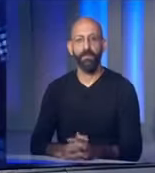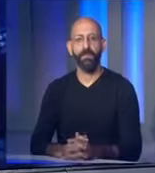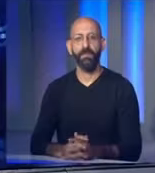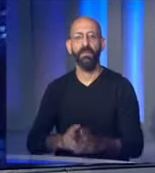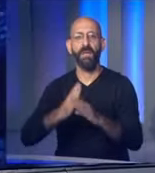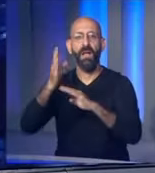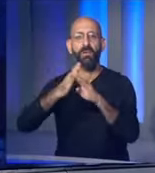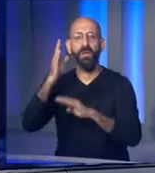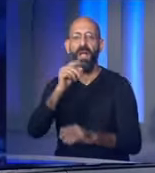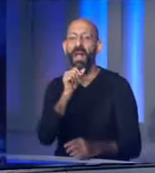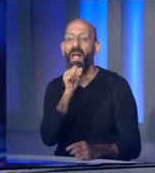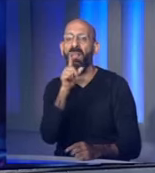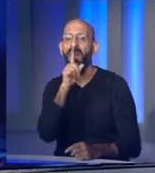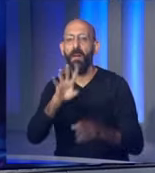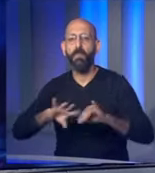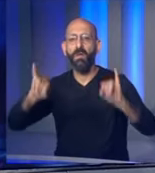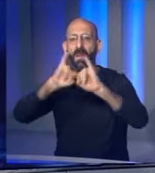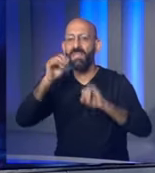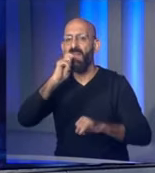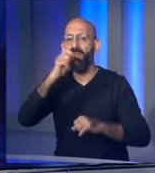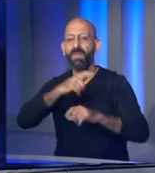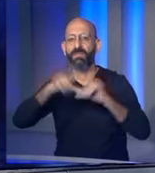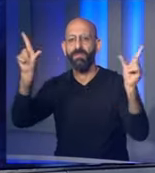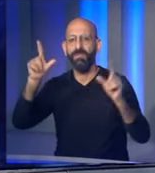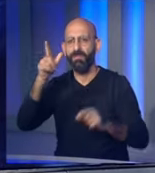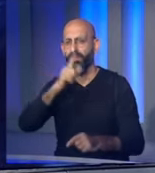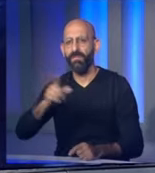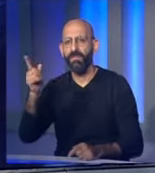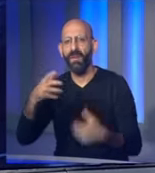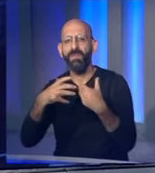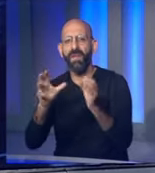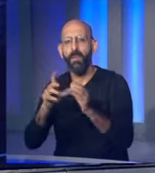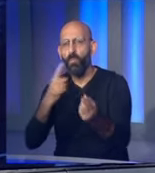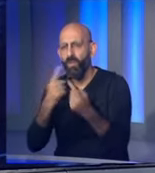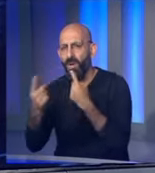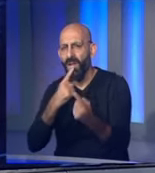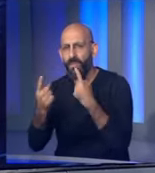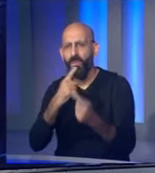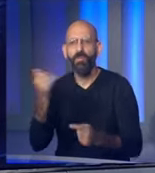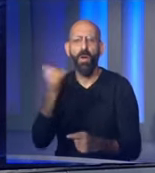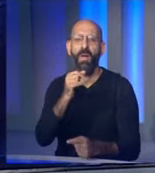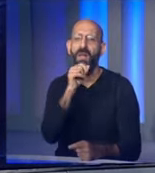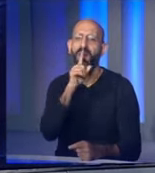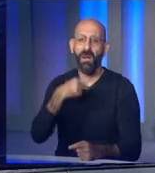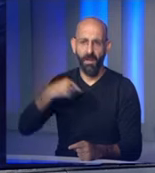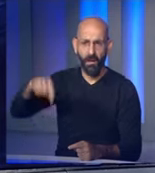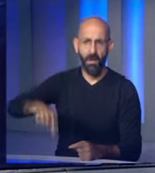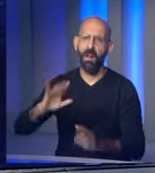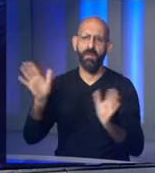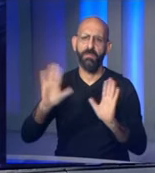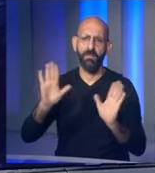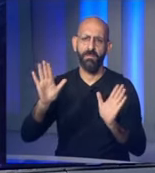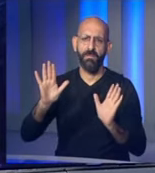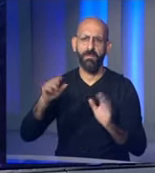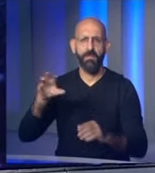الدفاع اشار المتحدث باسم الخارجيه القطريه ماجد الانصاري خلال مؤتمر صحفي في الدوحه الى ان قيادي حماس الذين هم ضمن فريق